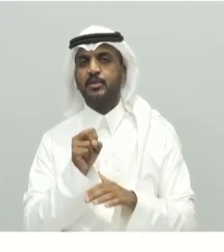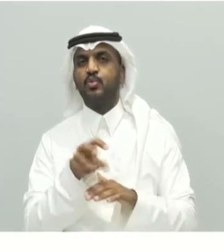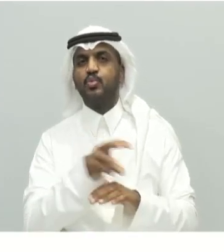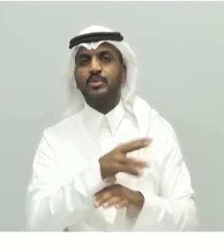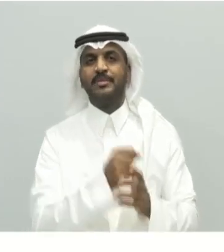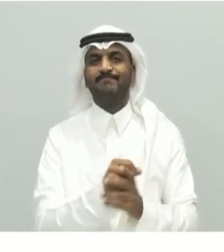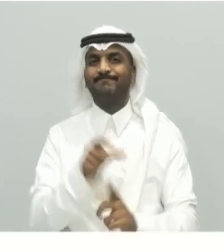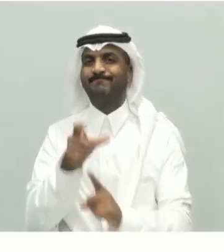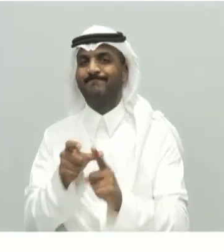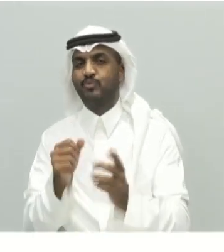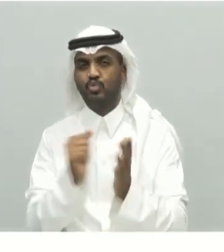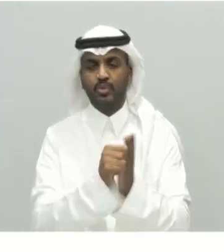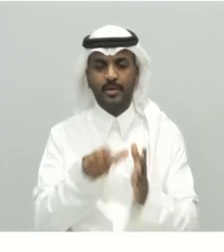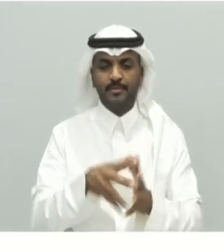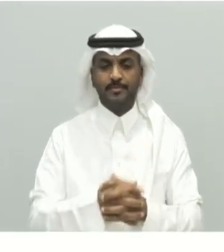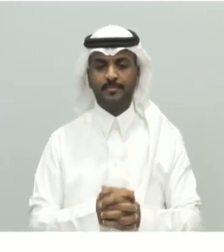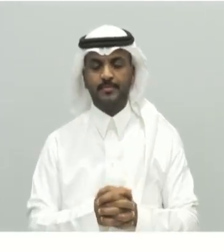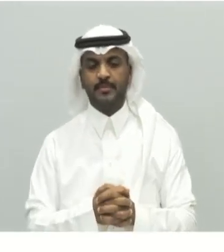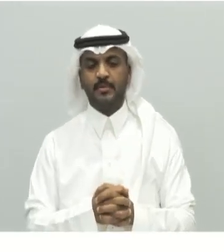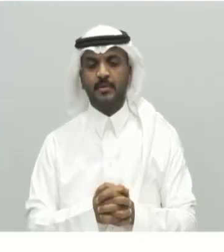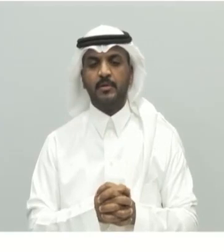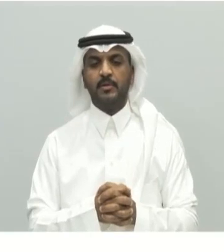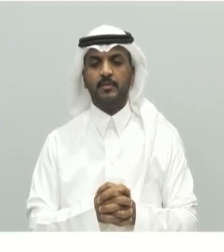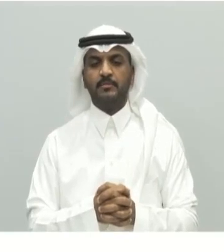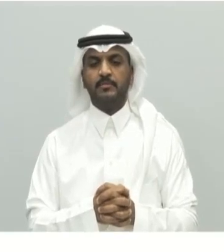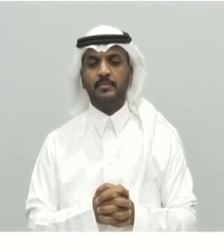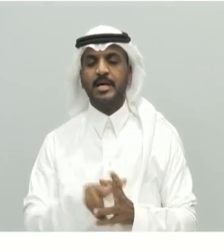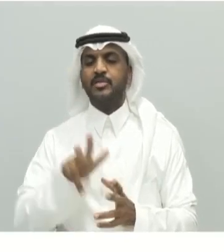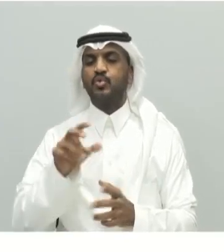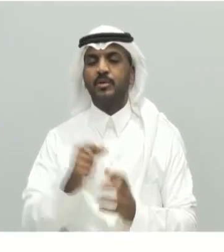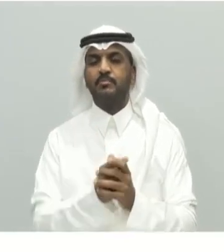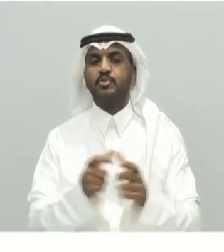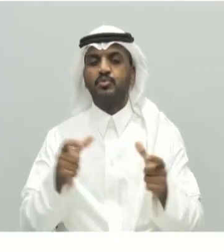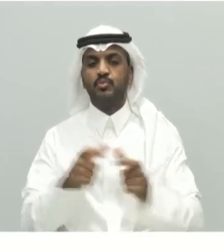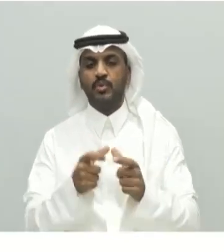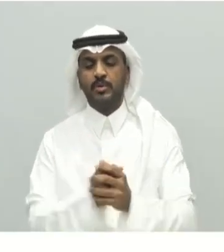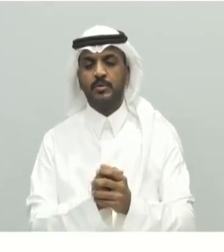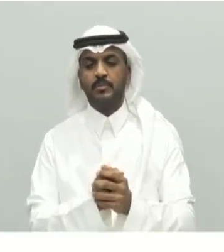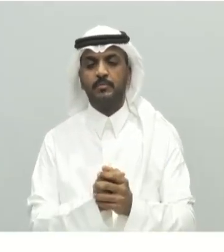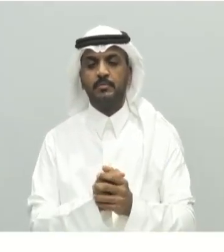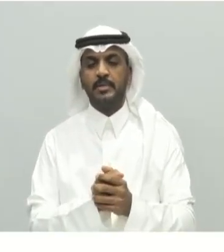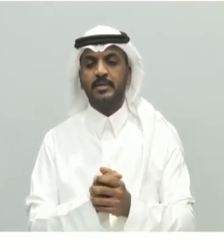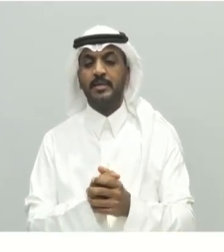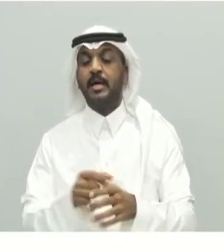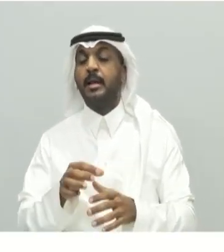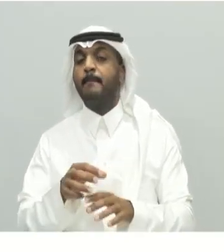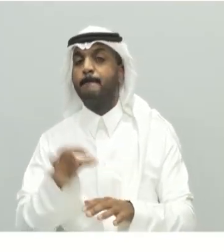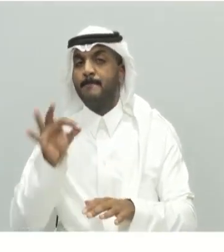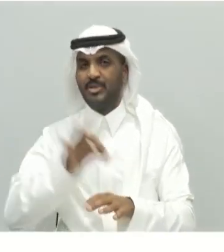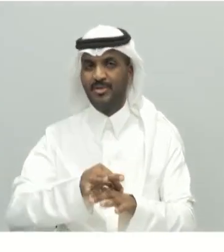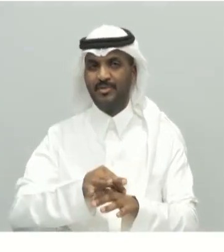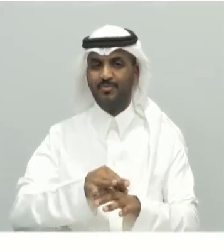توزيع السكان السكان هم مجموعه من البشر